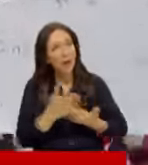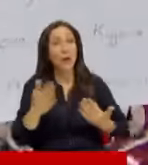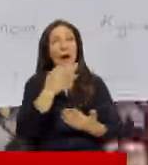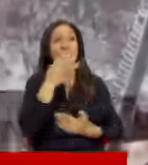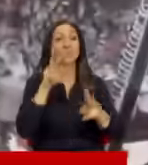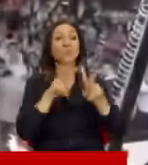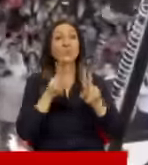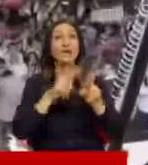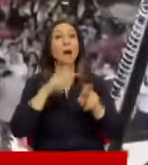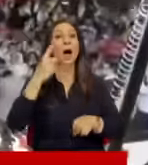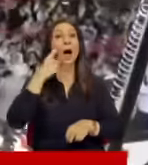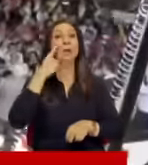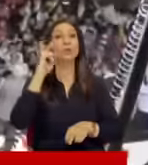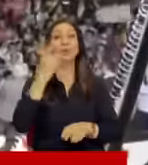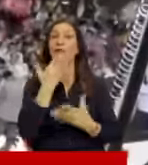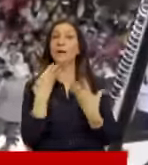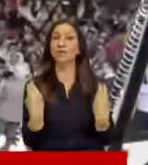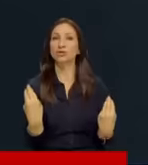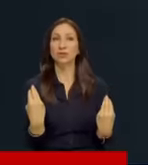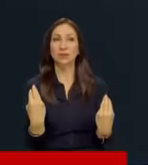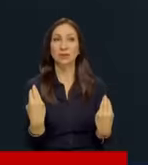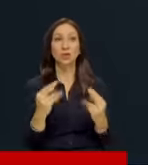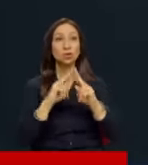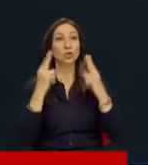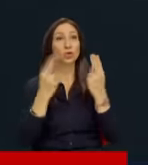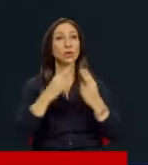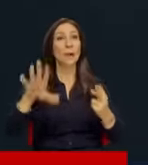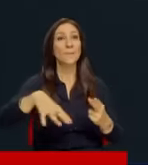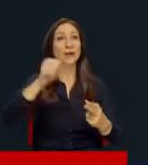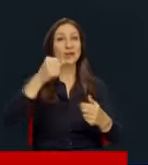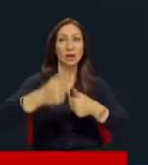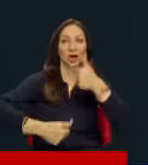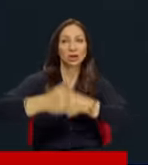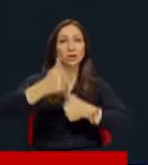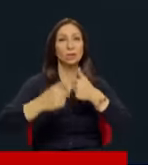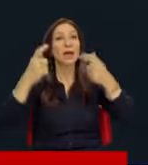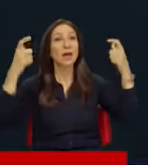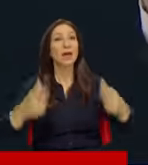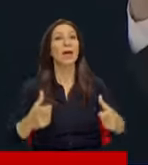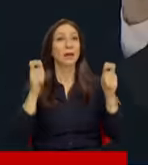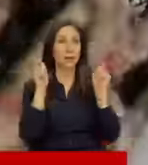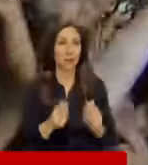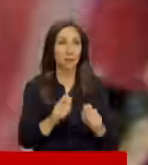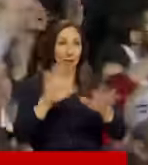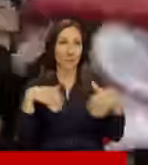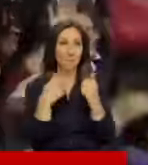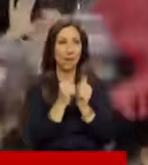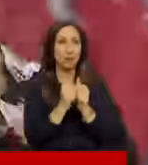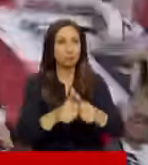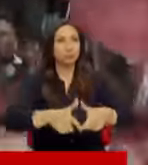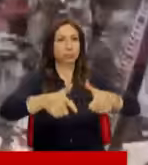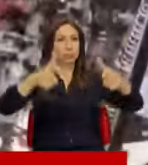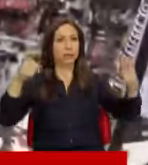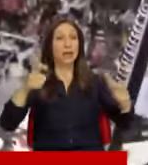Ankara'mızı Mustafa Kemal Atatürk'e yakışır, dünya başkentlere yarışır bir kent haline hep birlikte